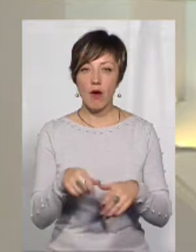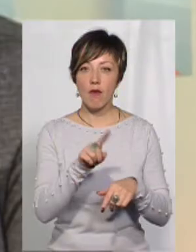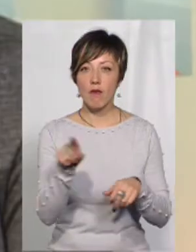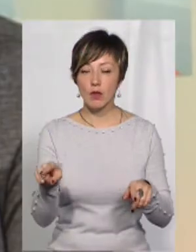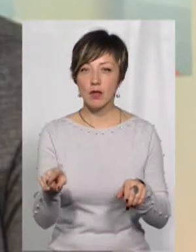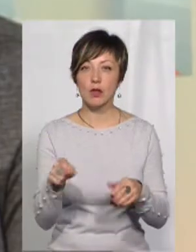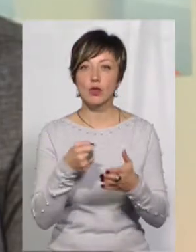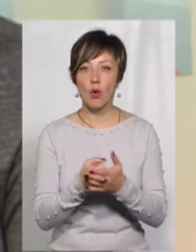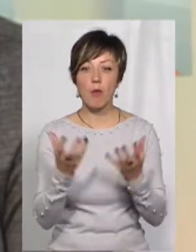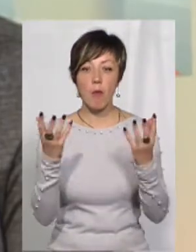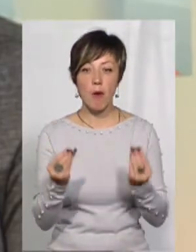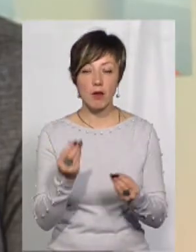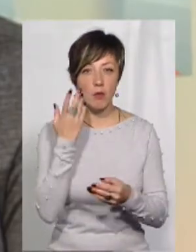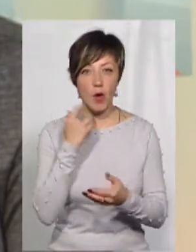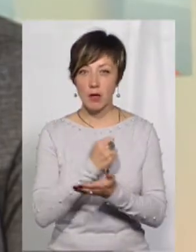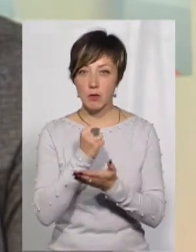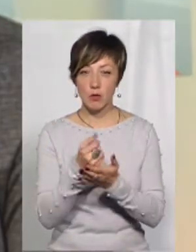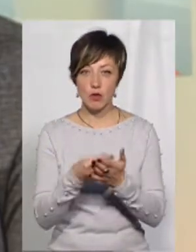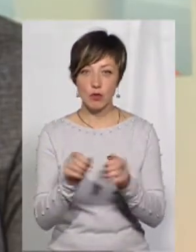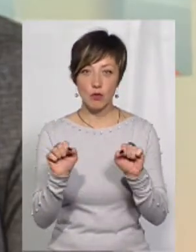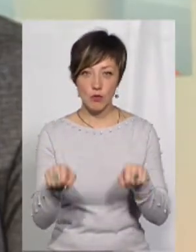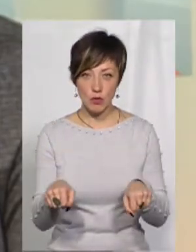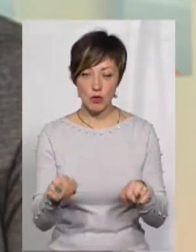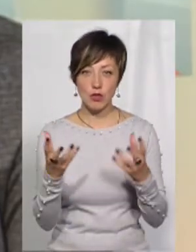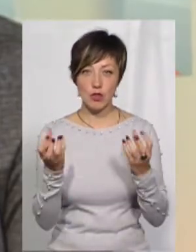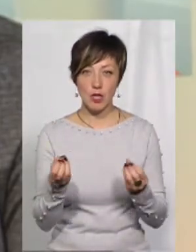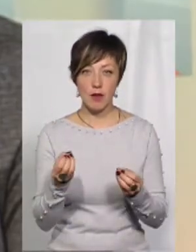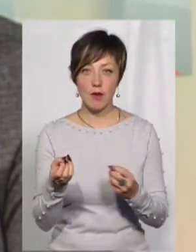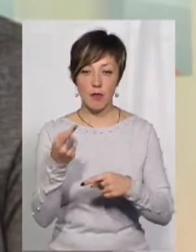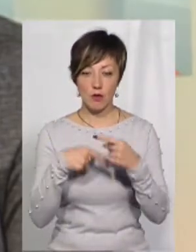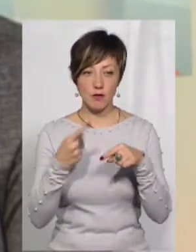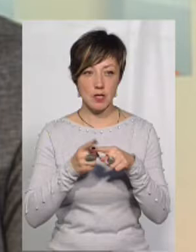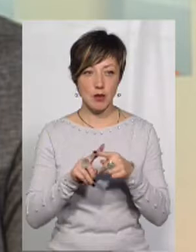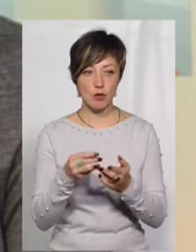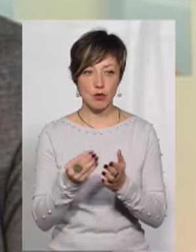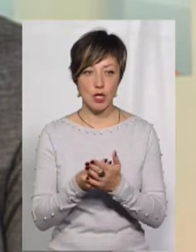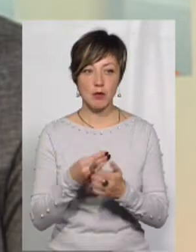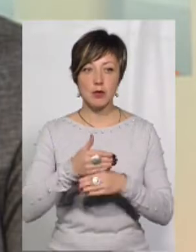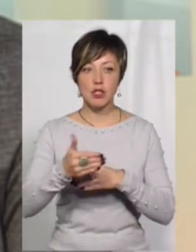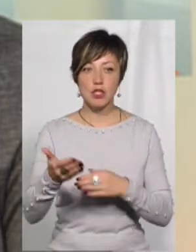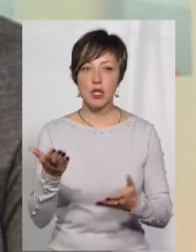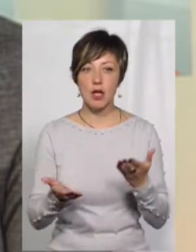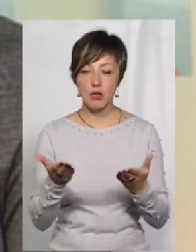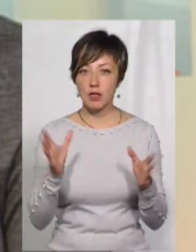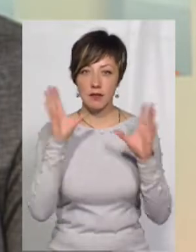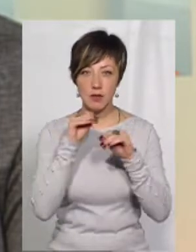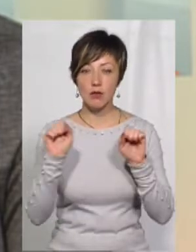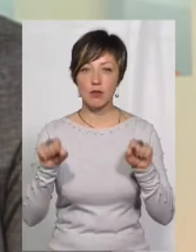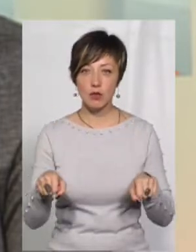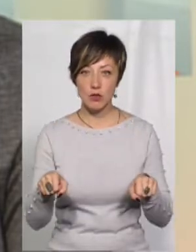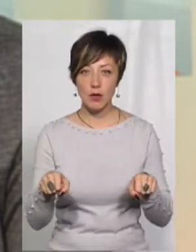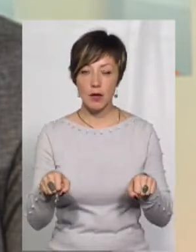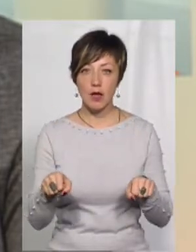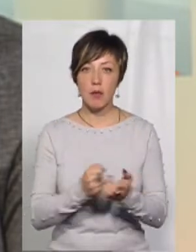Вони до моменту, поки вони не прийняли бюджет, вони можуть його внести ще в цей бюджет. Потім, пізніше, якщо навіть не встигнуть, вони